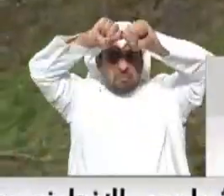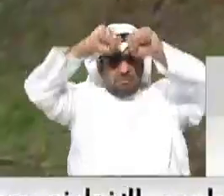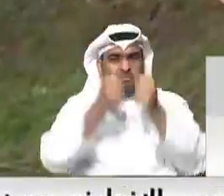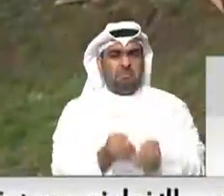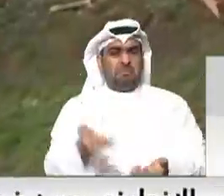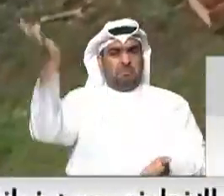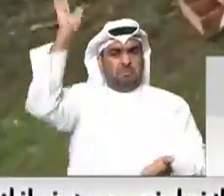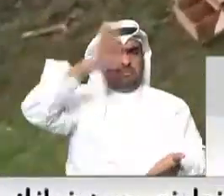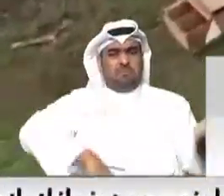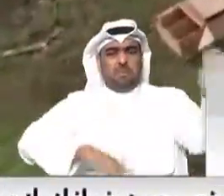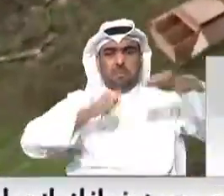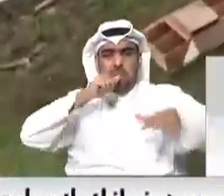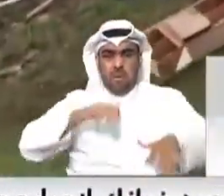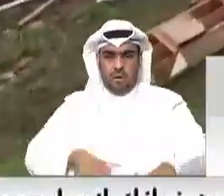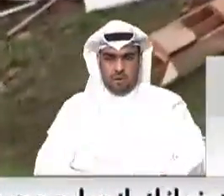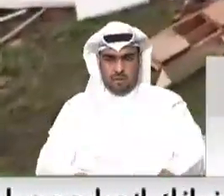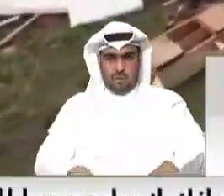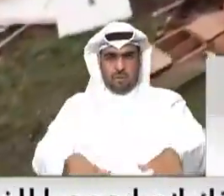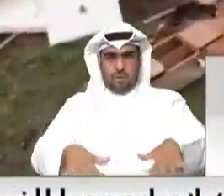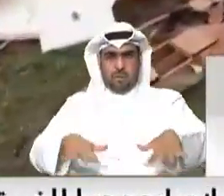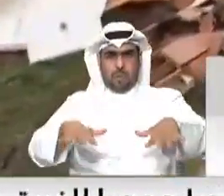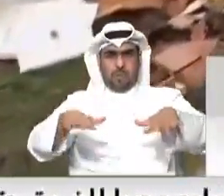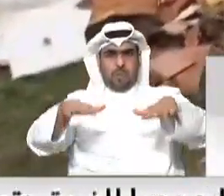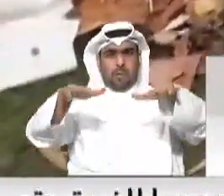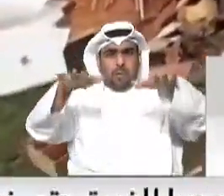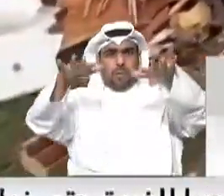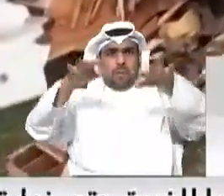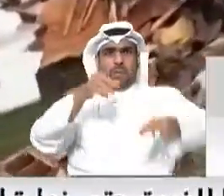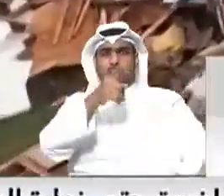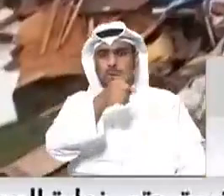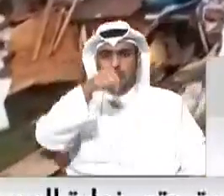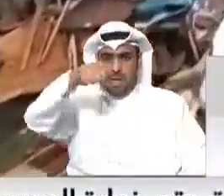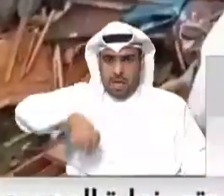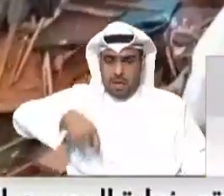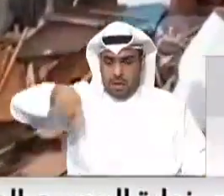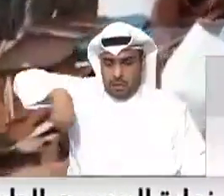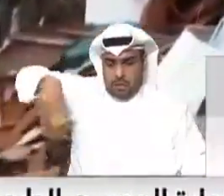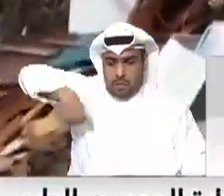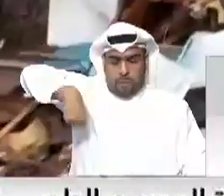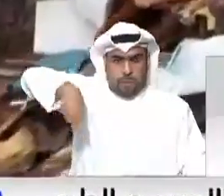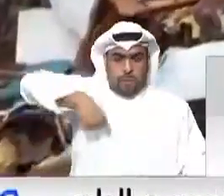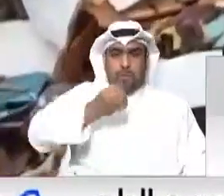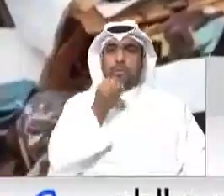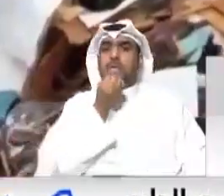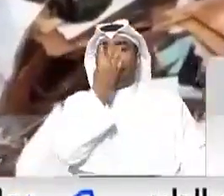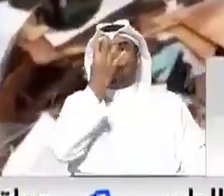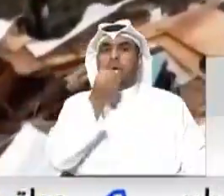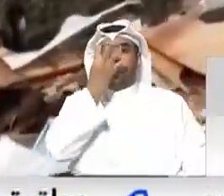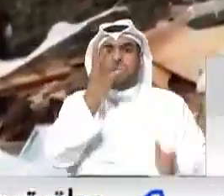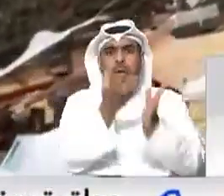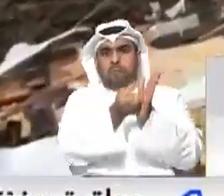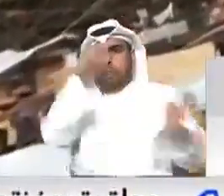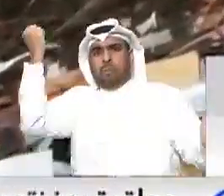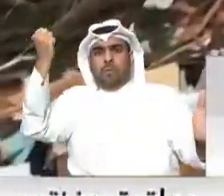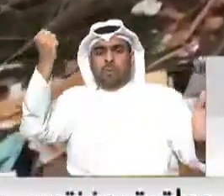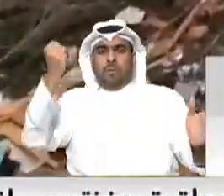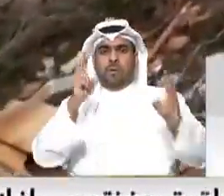والاضرار التي لحقت بالمباني اقتلعت العاصفه الاشجار ودمرت خطوط الكهرباء